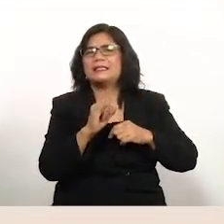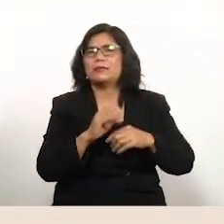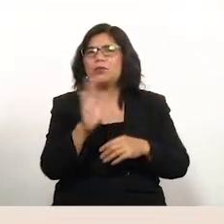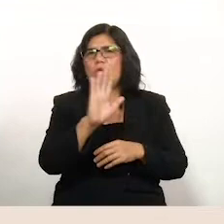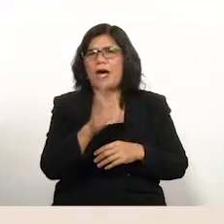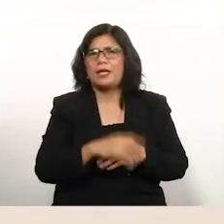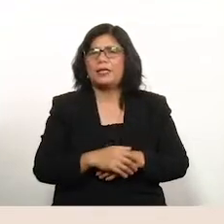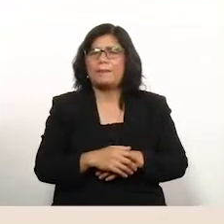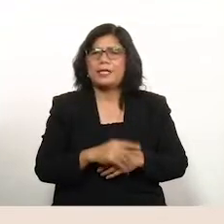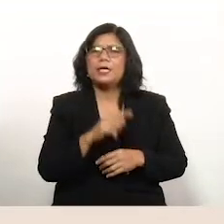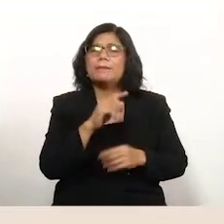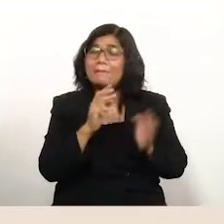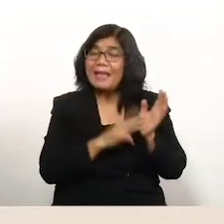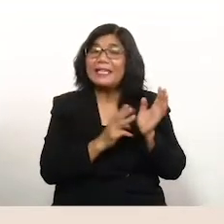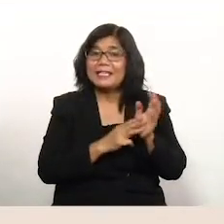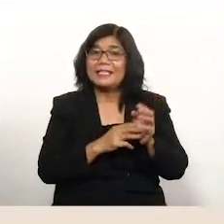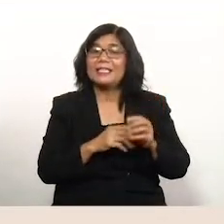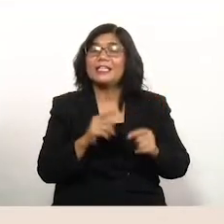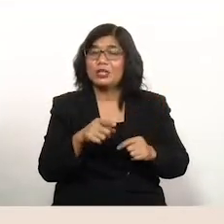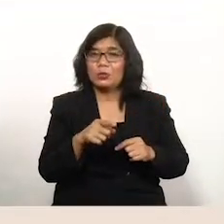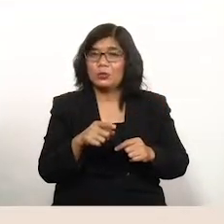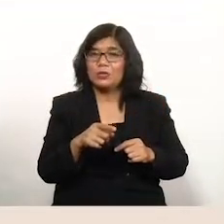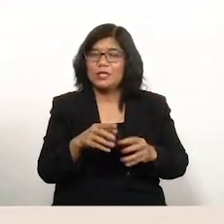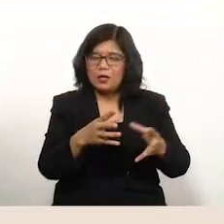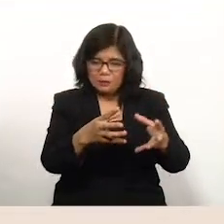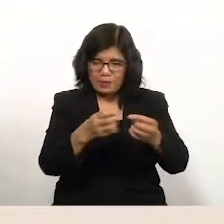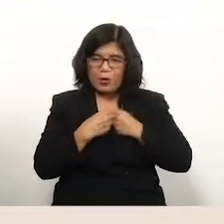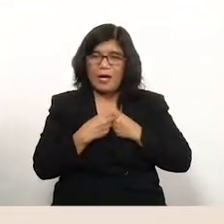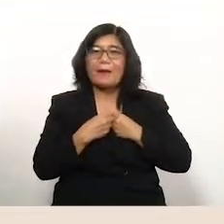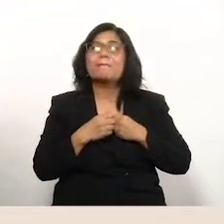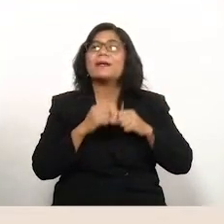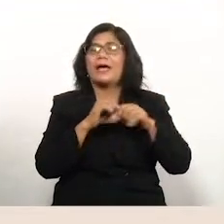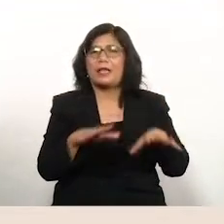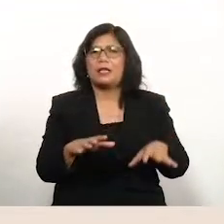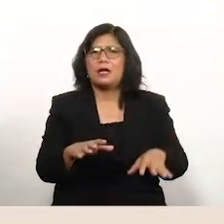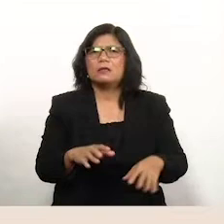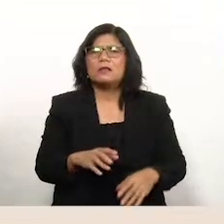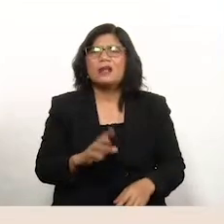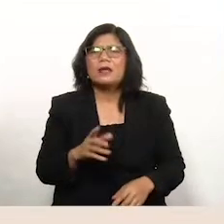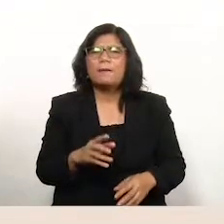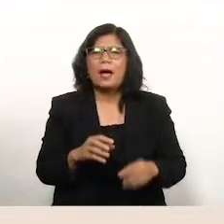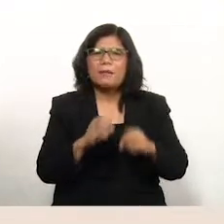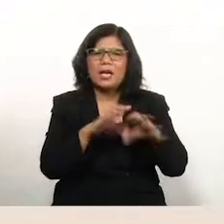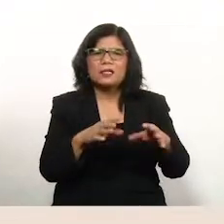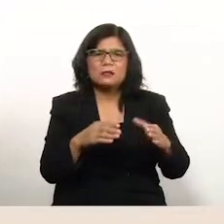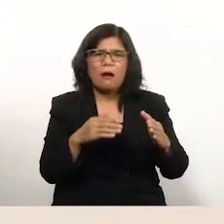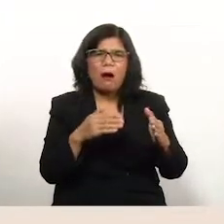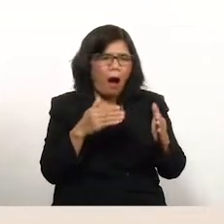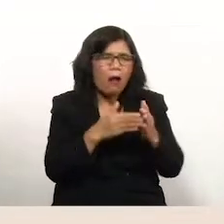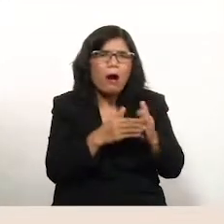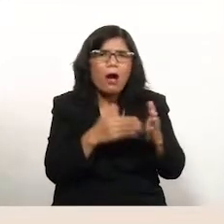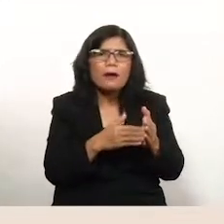itu yang harus kita imani itu yang menjadi tugas kita kita harus hidup memperoleh berkat Hai jangan sampai berkat kita terganjal